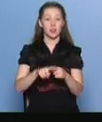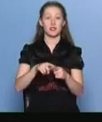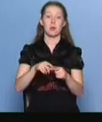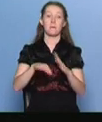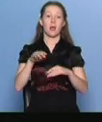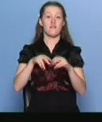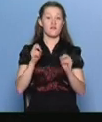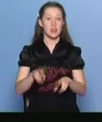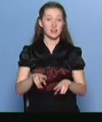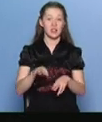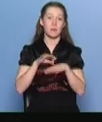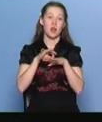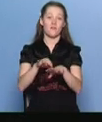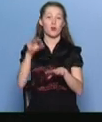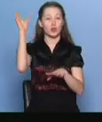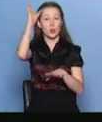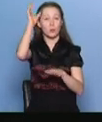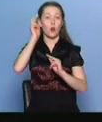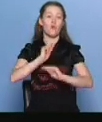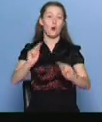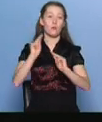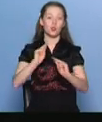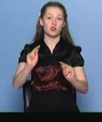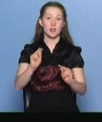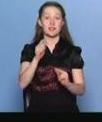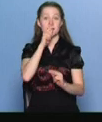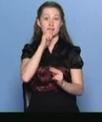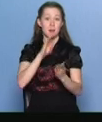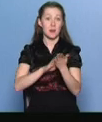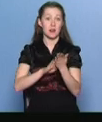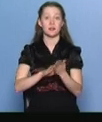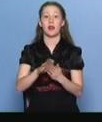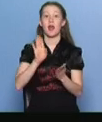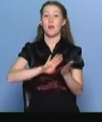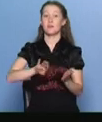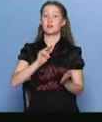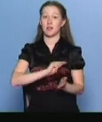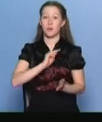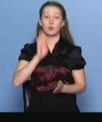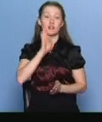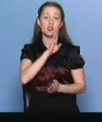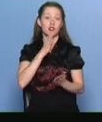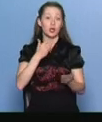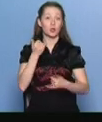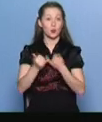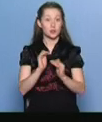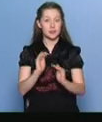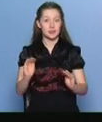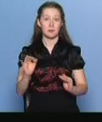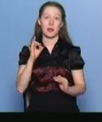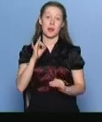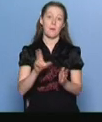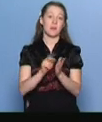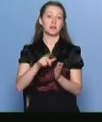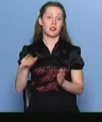службы занятости проводят профобучение со стипендией. Обучают три категории – безработных, женщин, которые находятся в отпуске по уходу за ребенком,